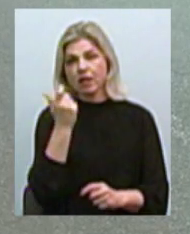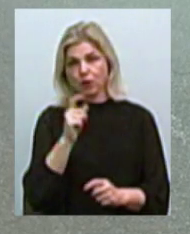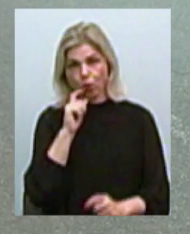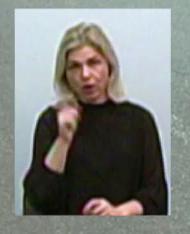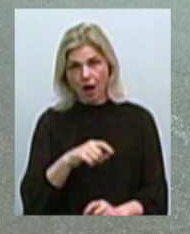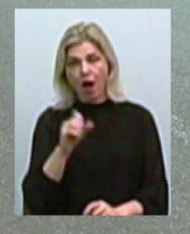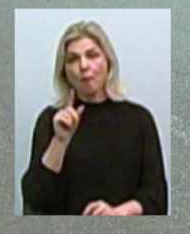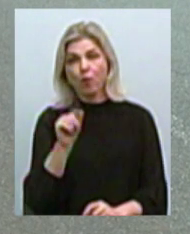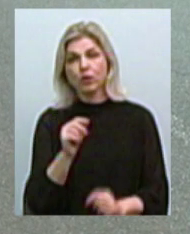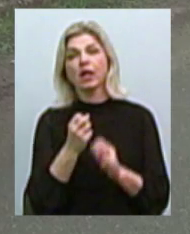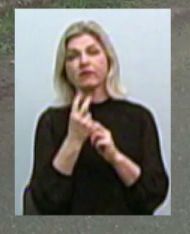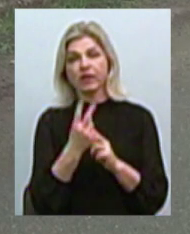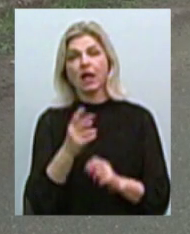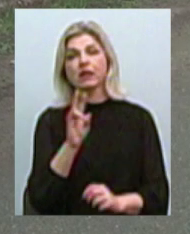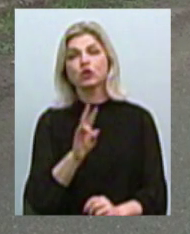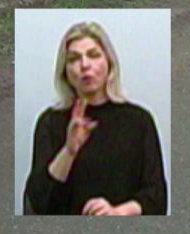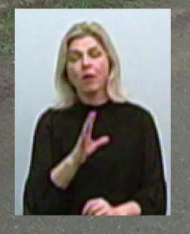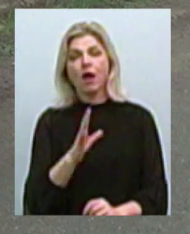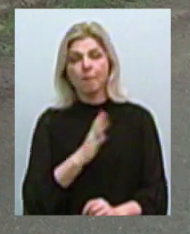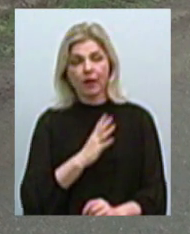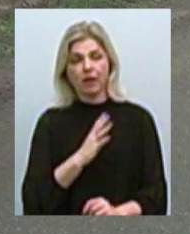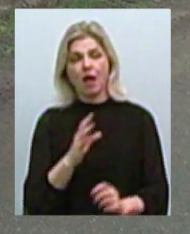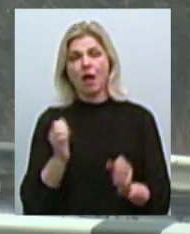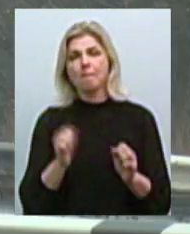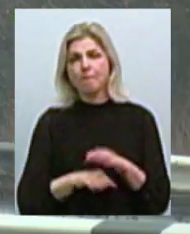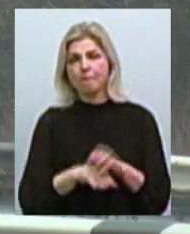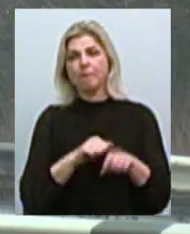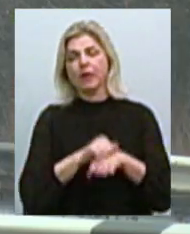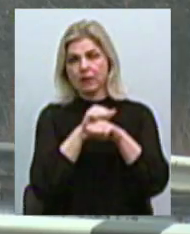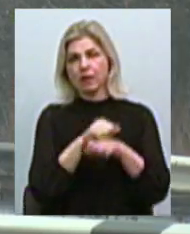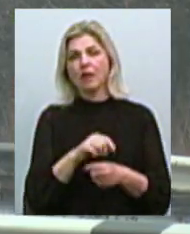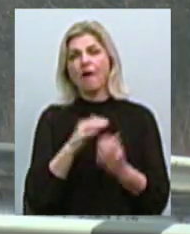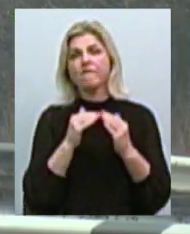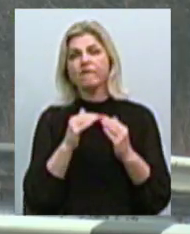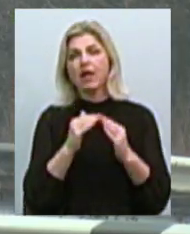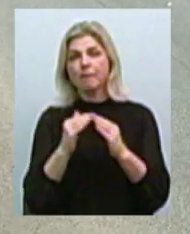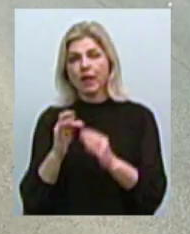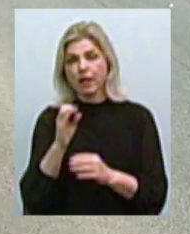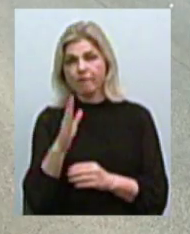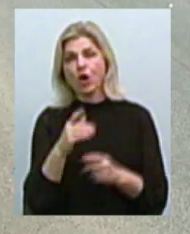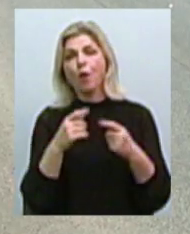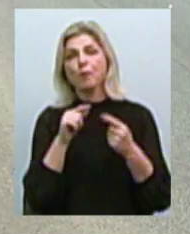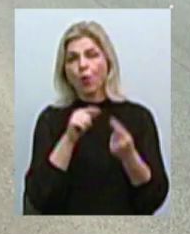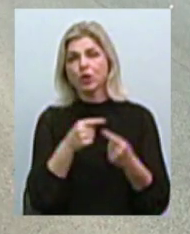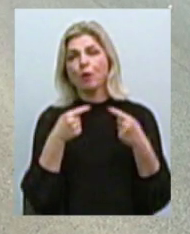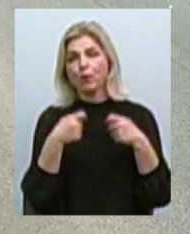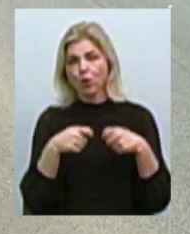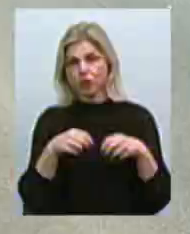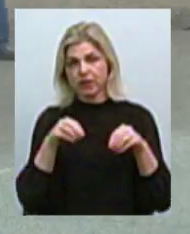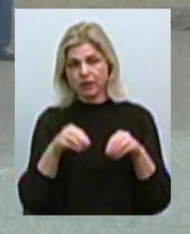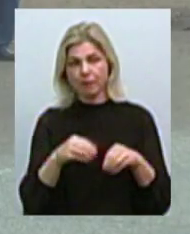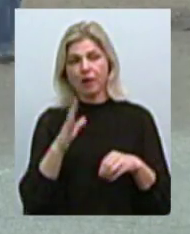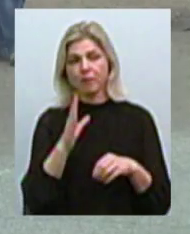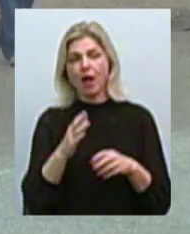11 листопада, в 13 областях відбулись мітинги фермерів проти продажу землі. В Миколаївській області на трасі Одеса-Херсон відбулась